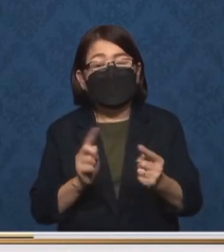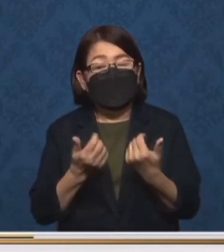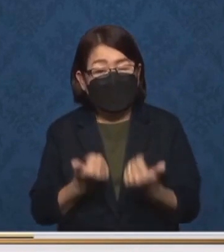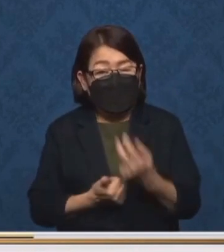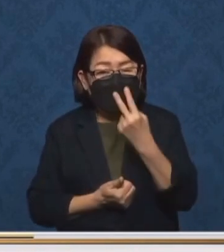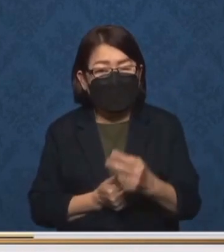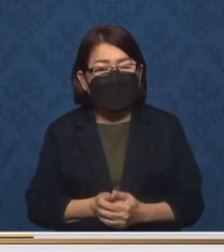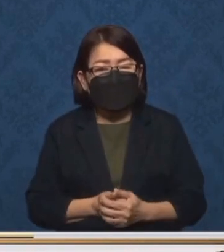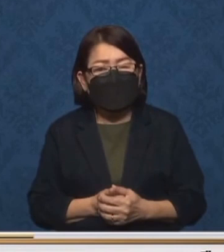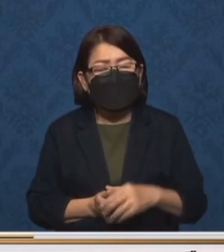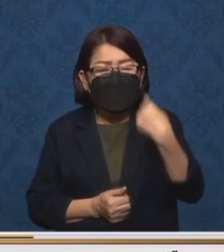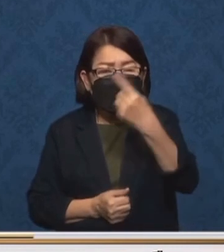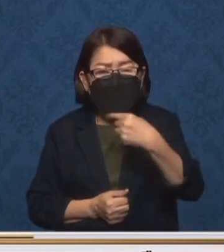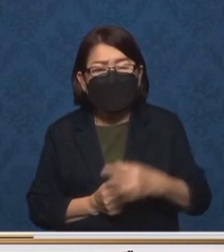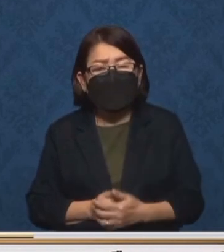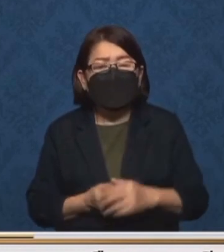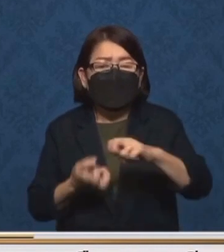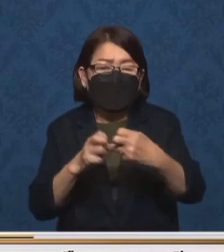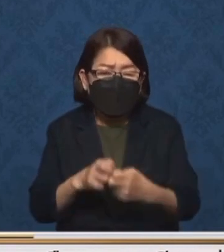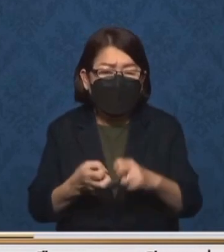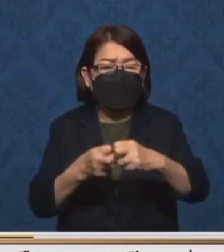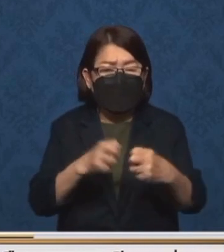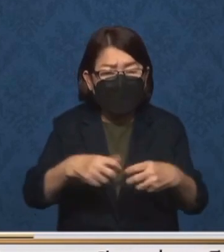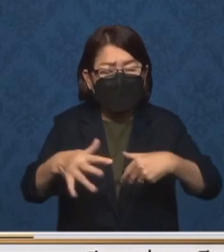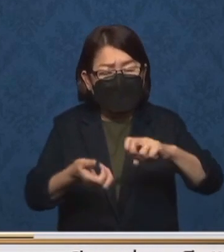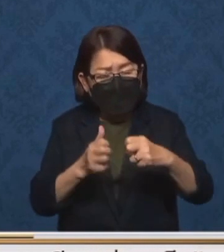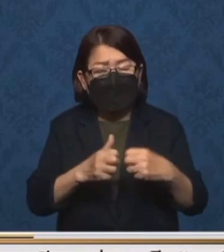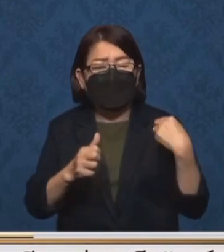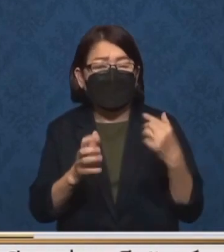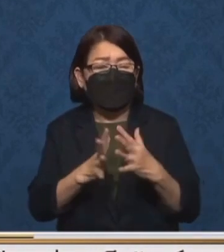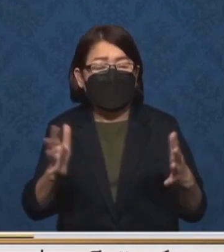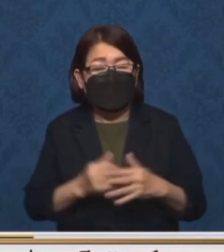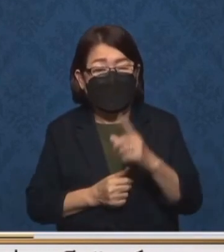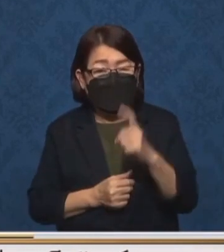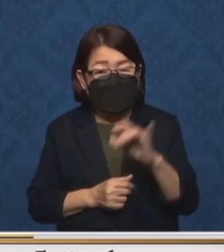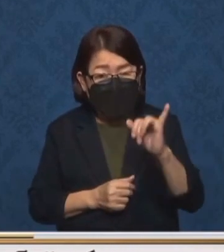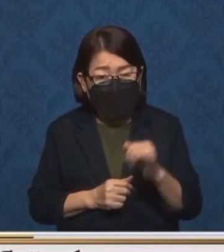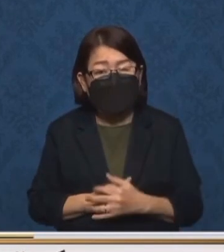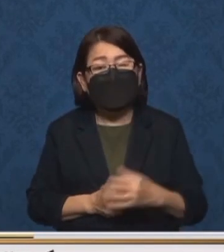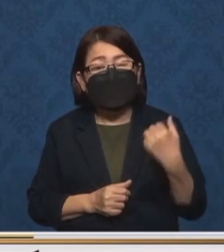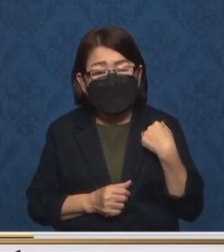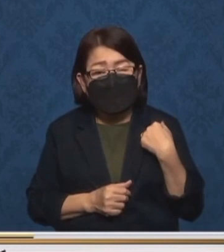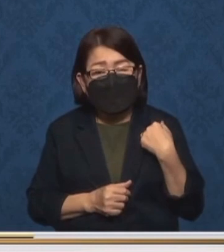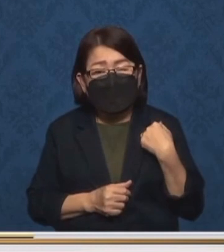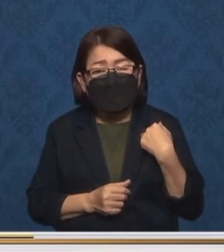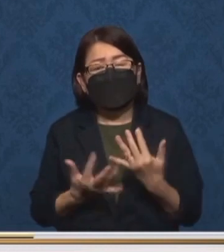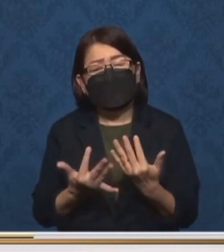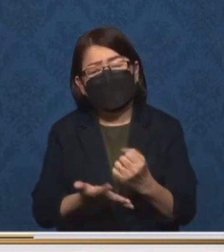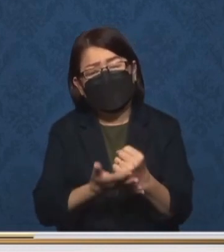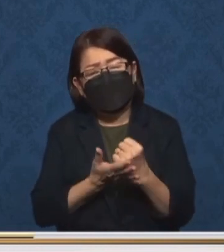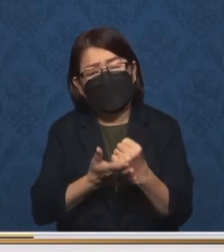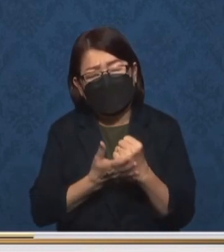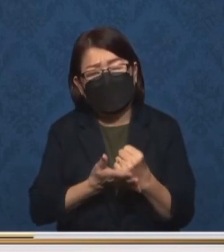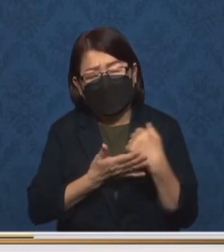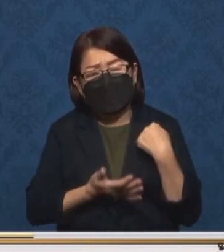คนทอยู่ขางหลงท่านมีมากข้เรอยทั้งแบยมีชีวิตรอแร่อาการหนกปลาง